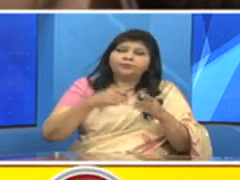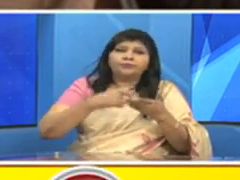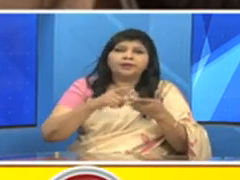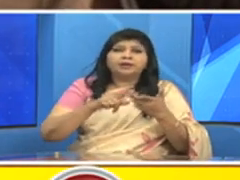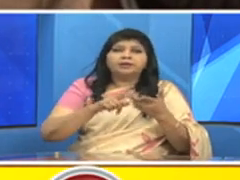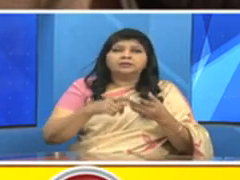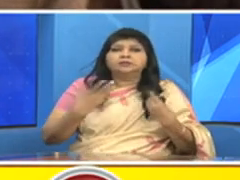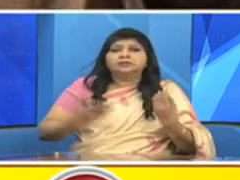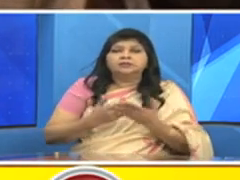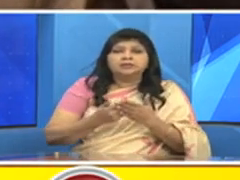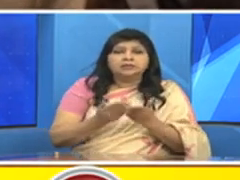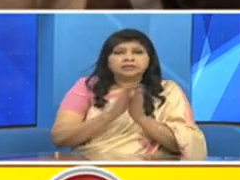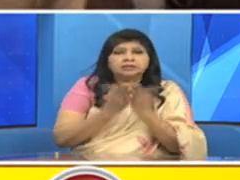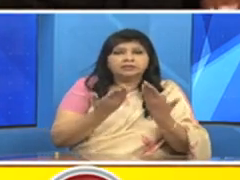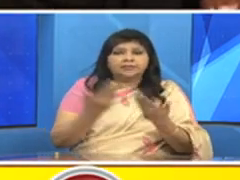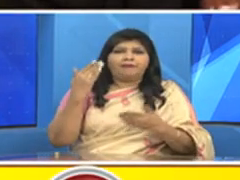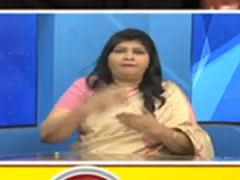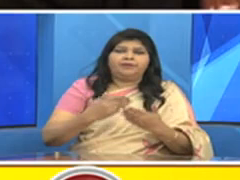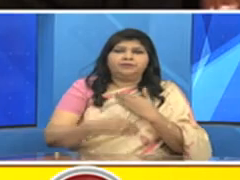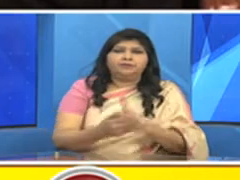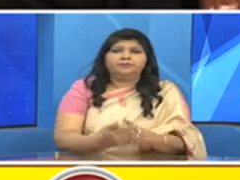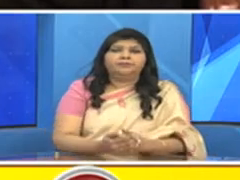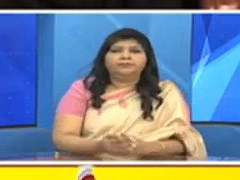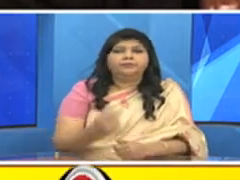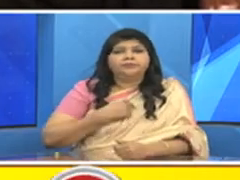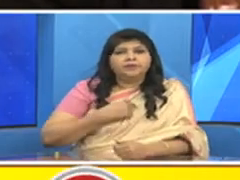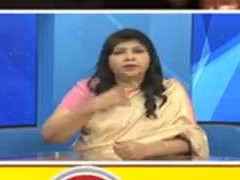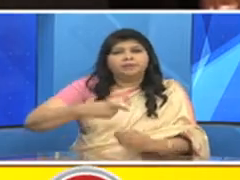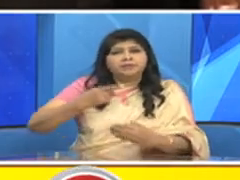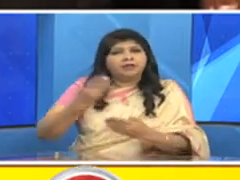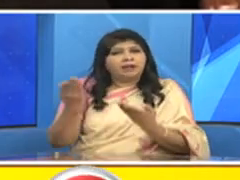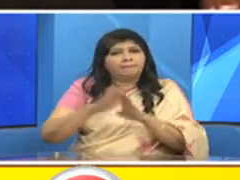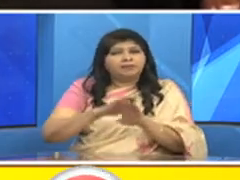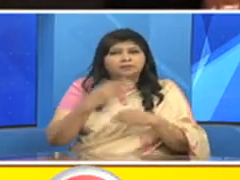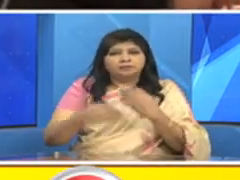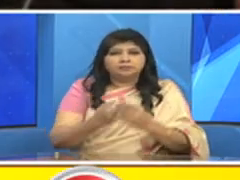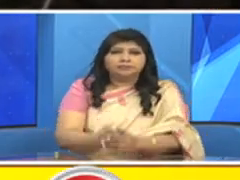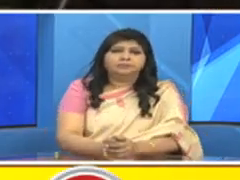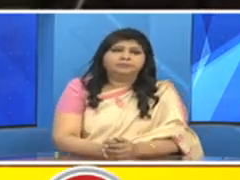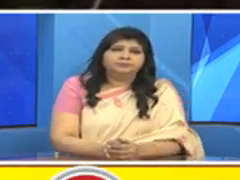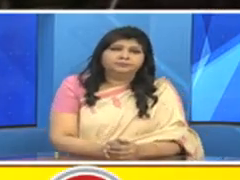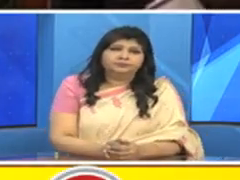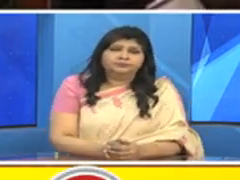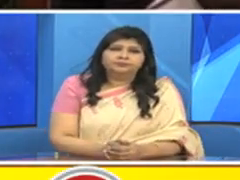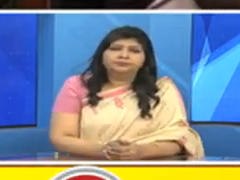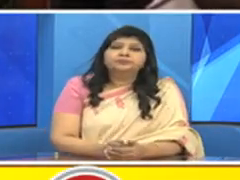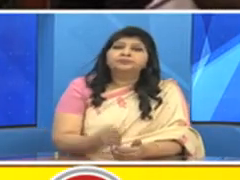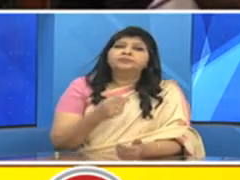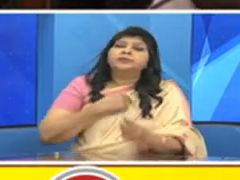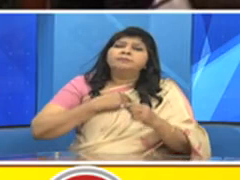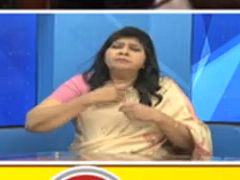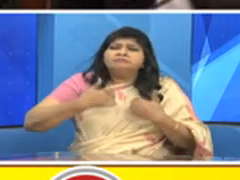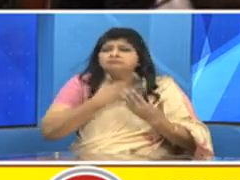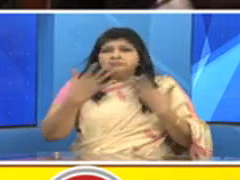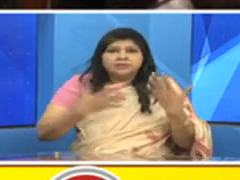एक दर्दनाक चैप्टर का अंत हुआ, हमेशा हमेशा के लिए समाप्त हो गई। अपने बिजी